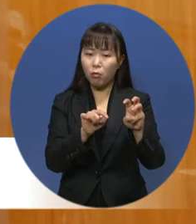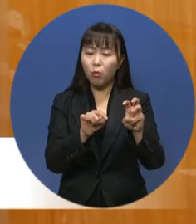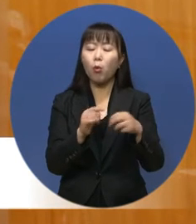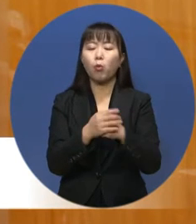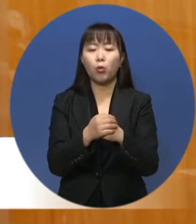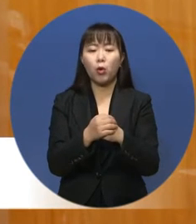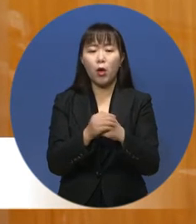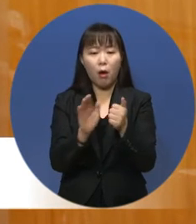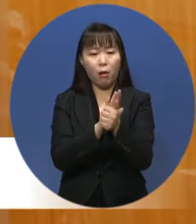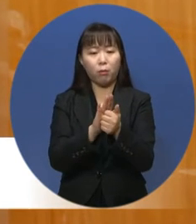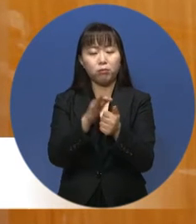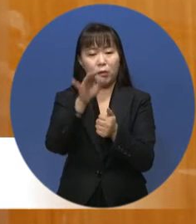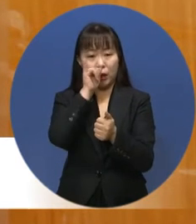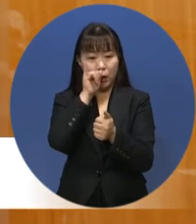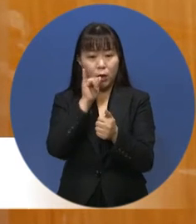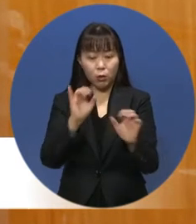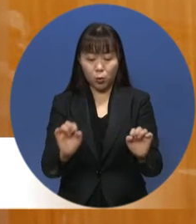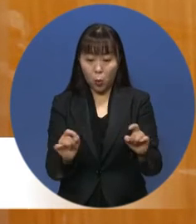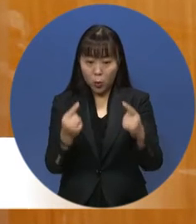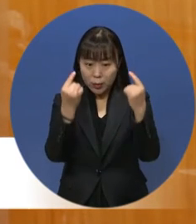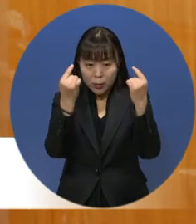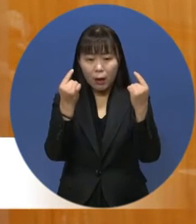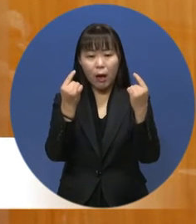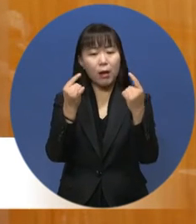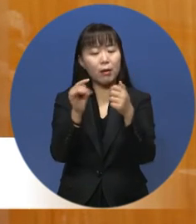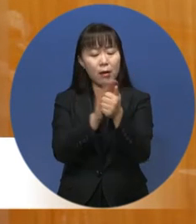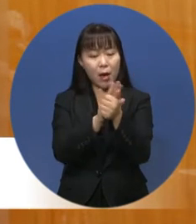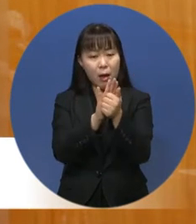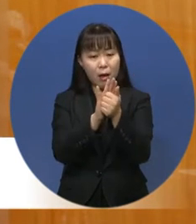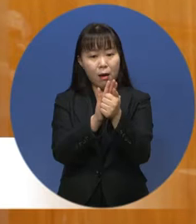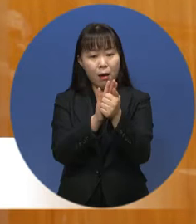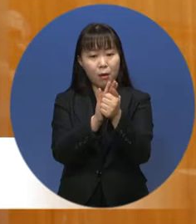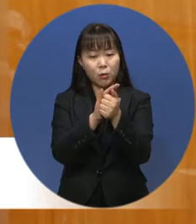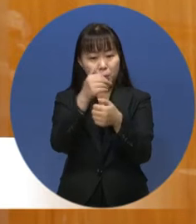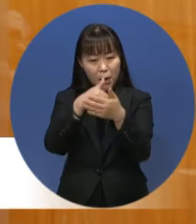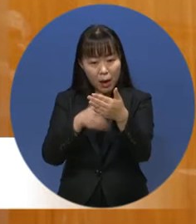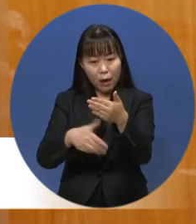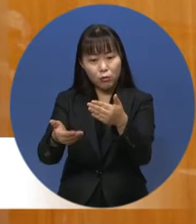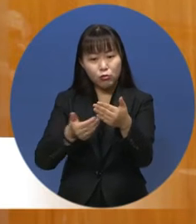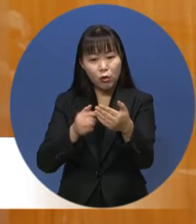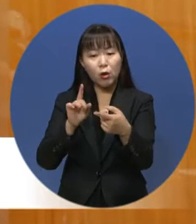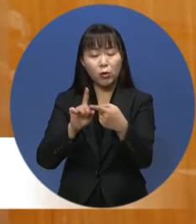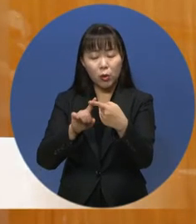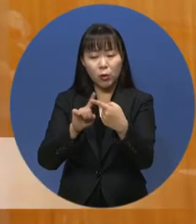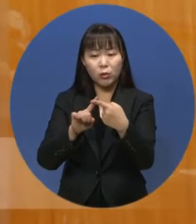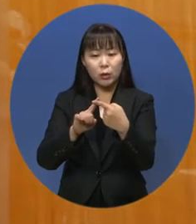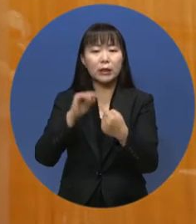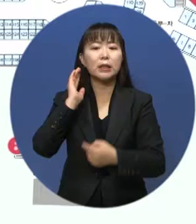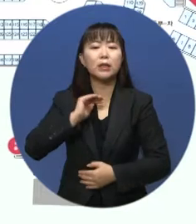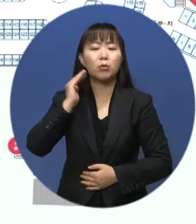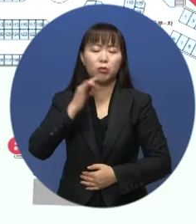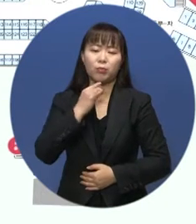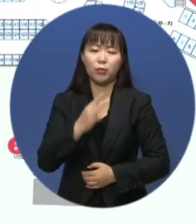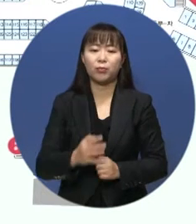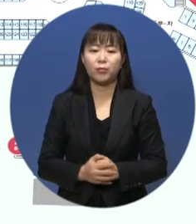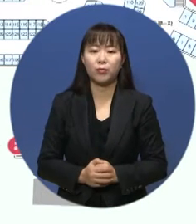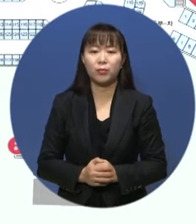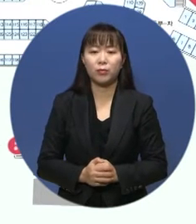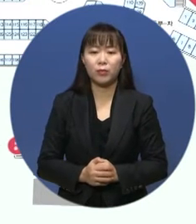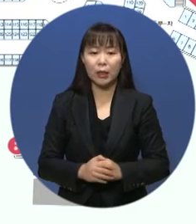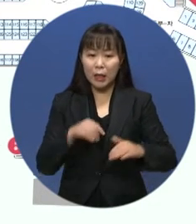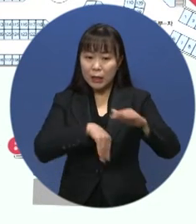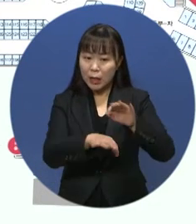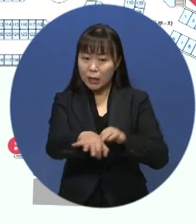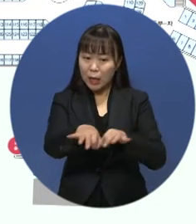30% 해서 두 가지를 같이 동시에 한 지하상가는 지금 현재 없습니다.